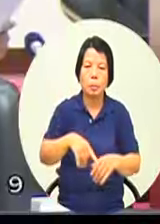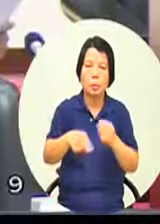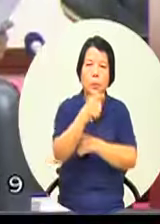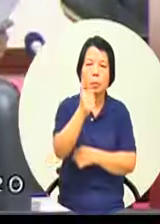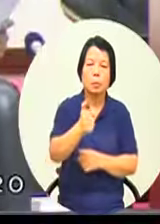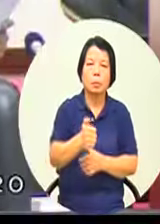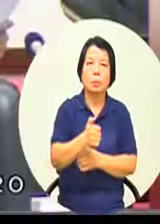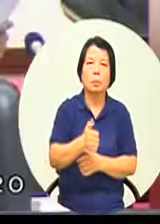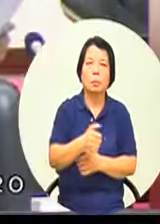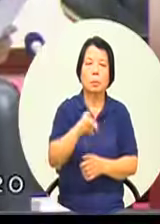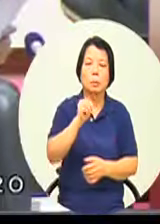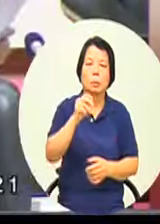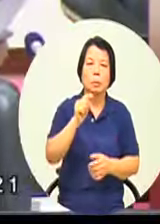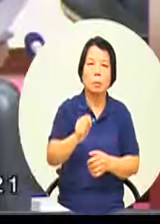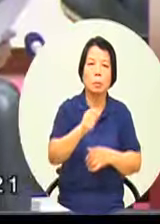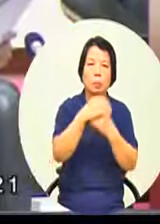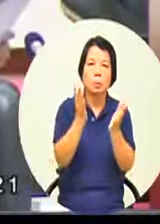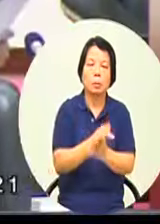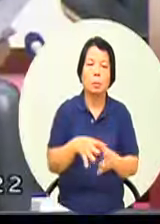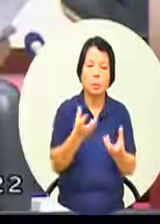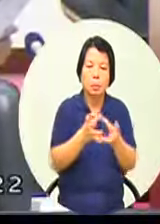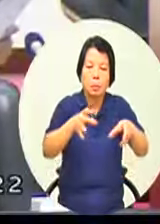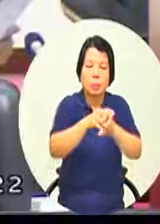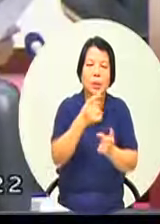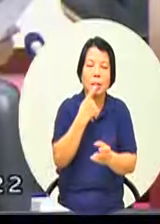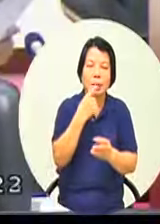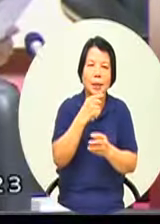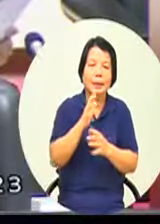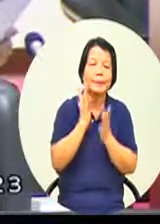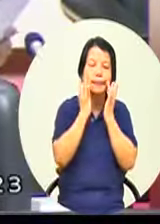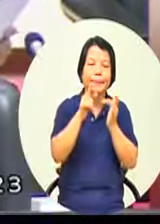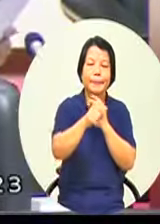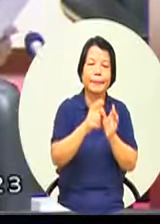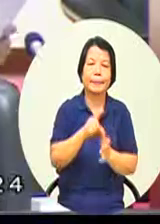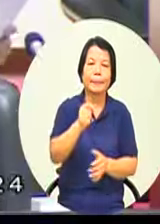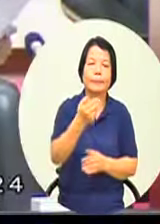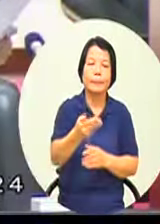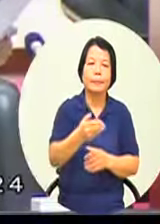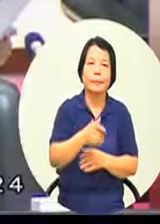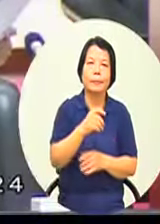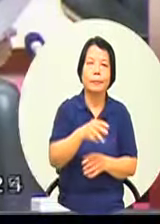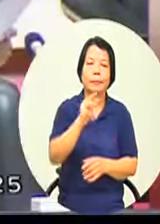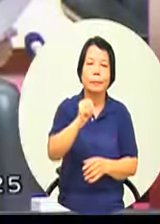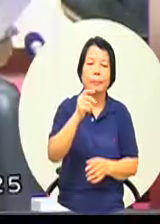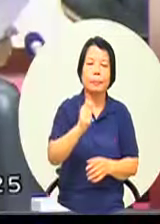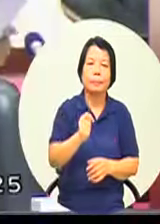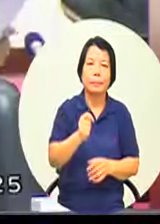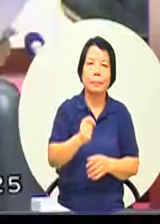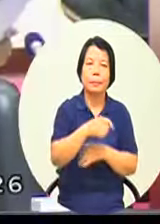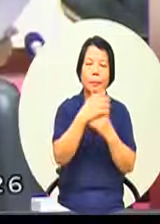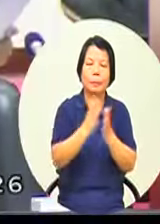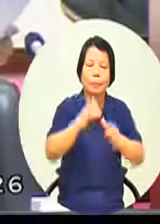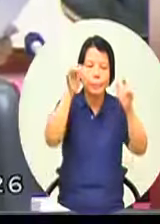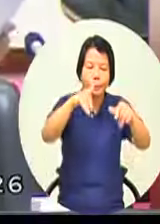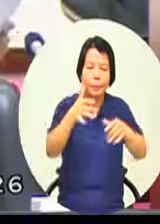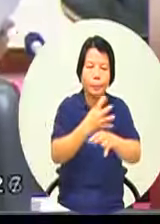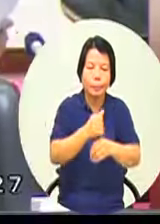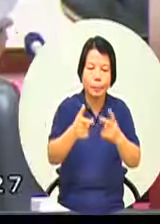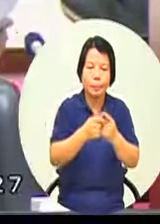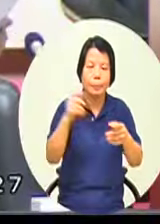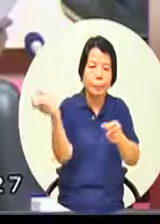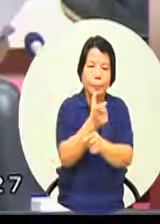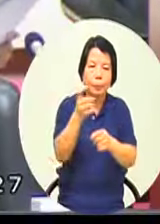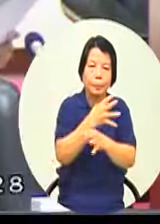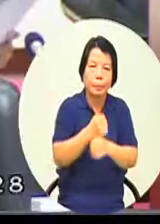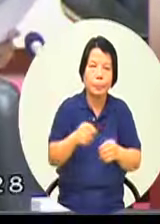150公吨，结球白菜19公吨，好，你们希望是在雨季或者是台风季的